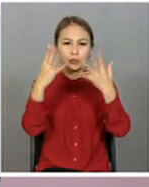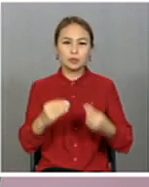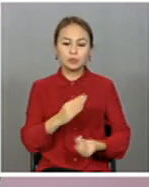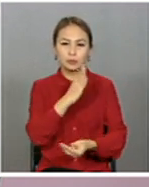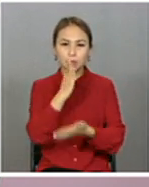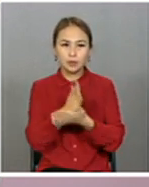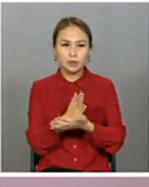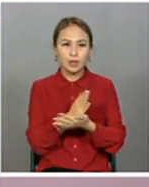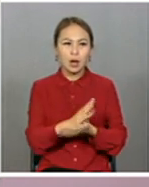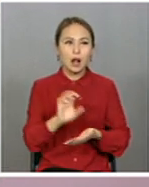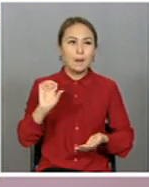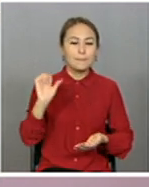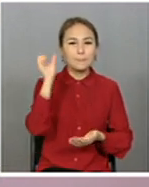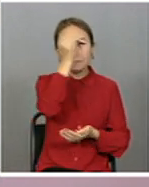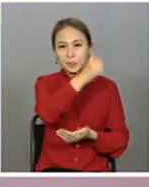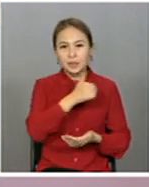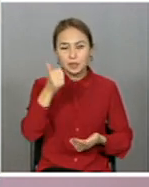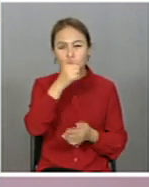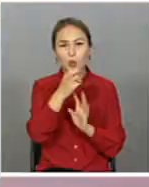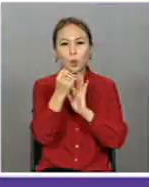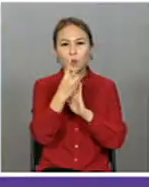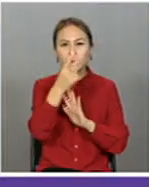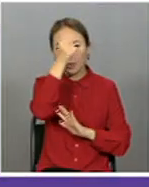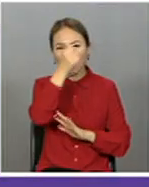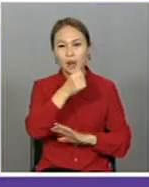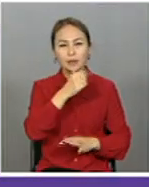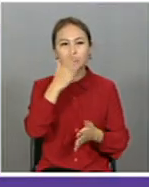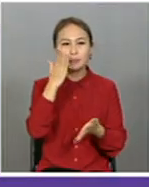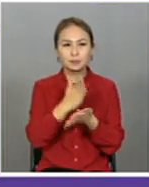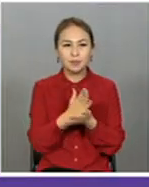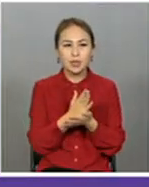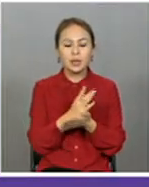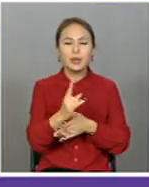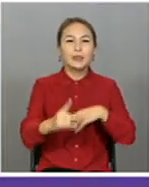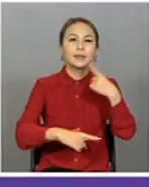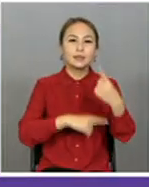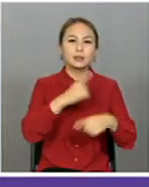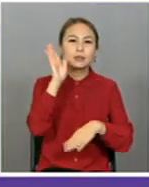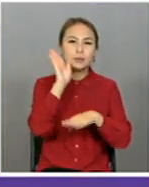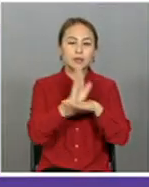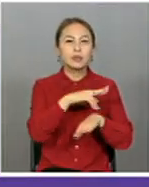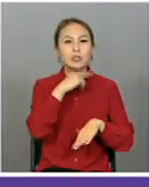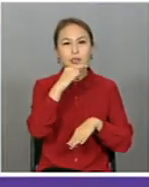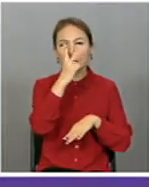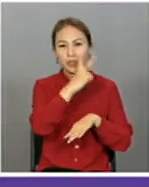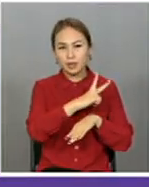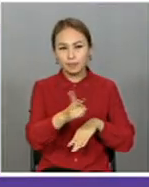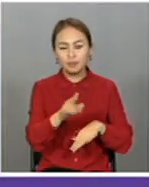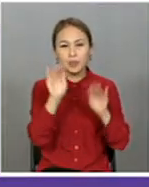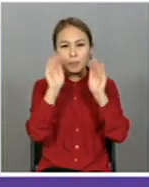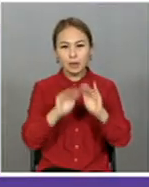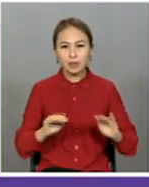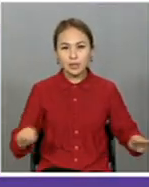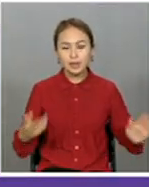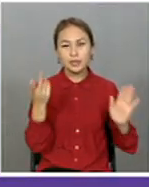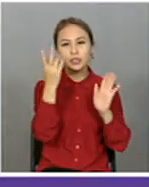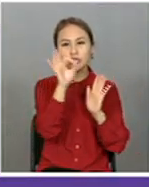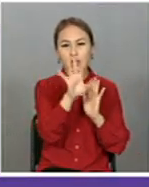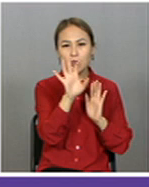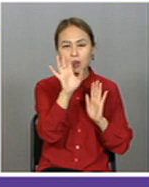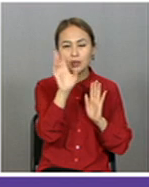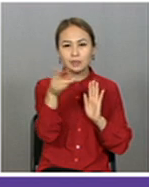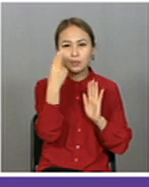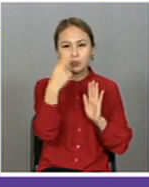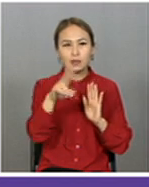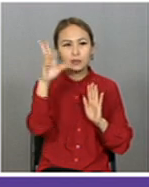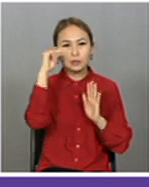Ал бір жылда 12 ай бар екен. Келесі тапсырмаға назар аударайық. Балалар, 90 күн түспесін